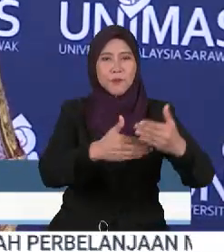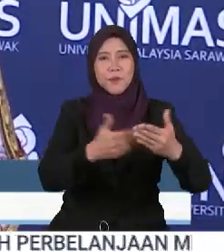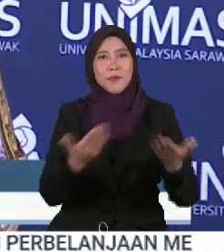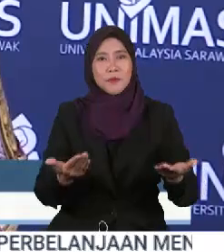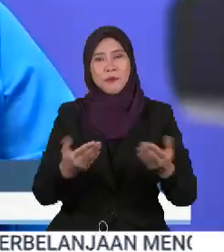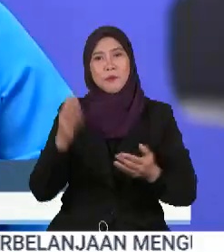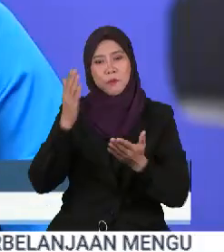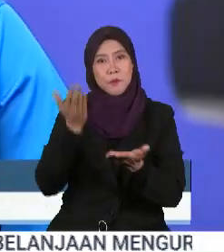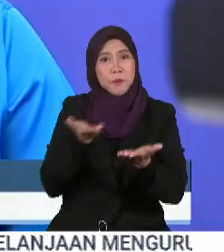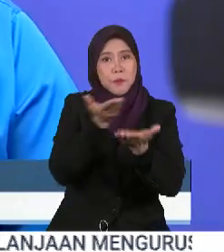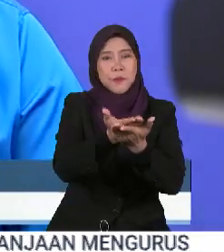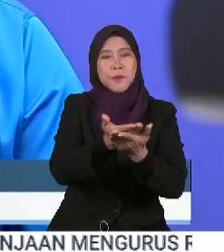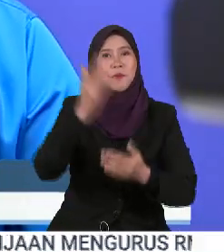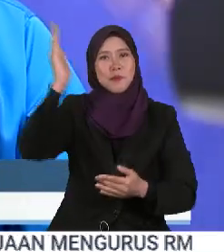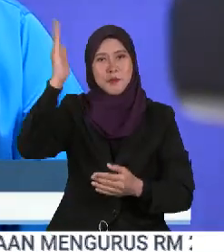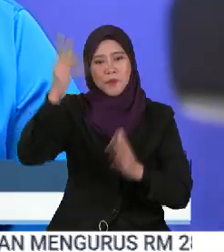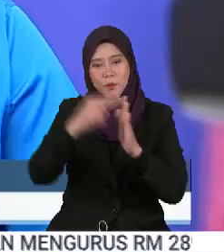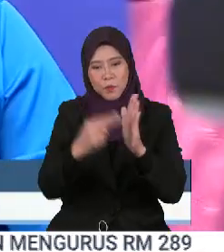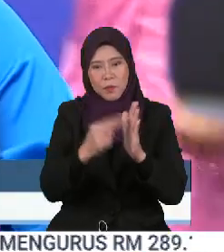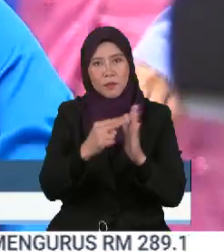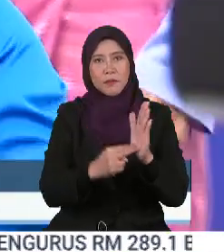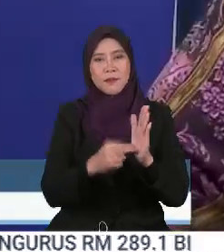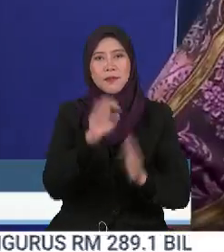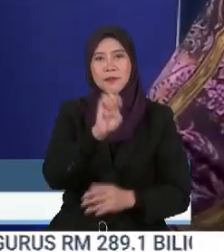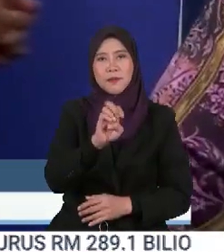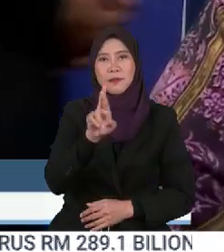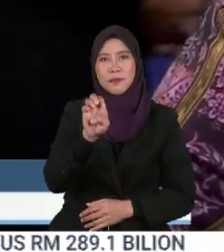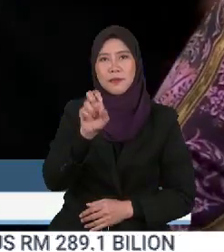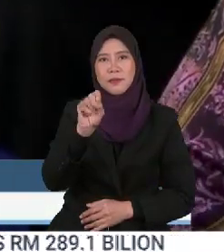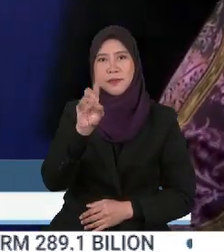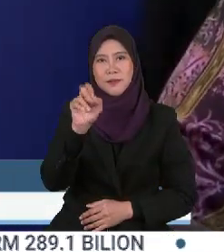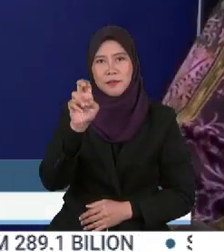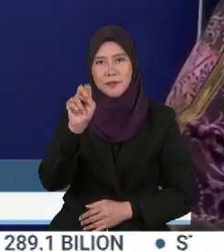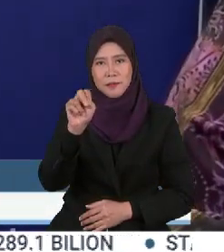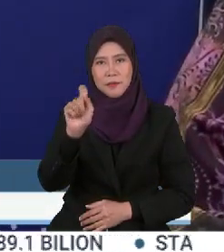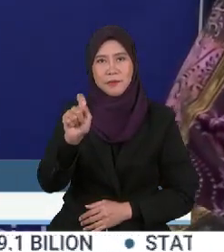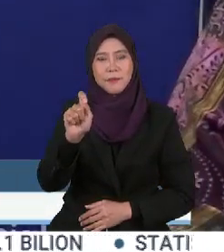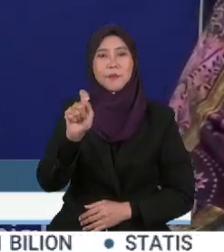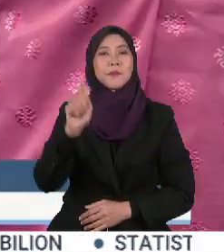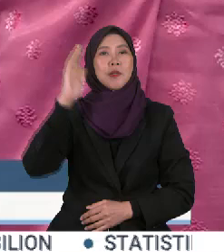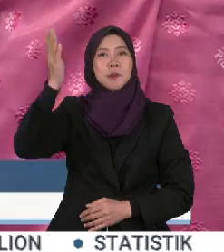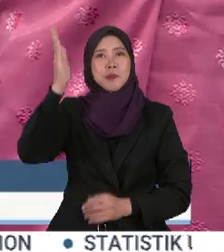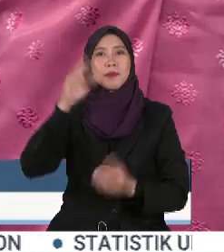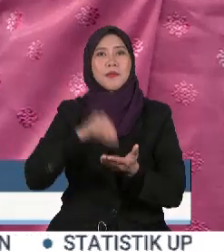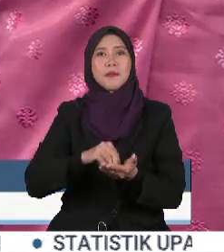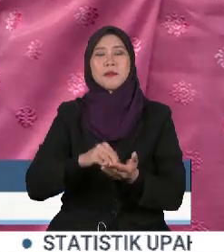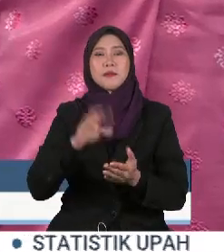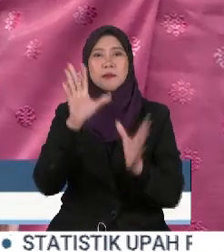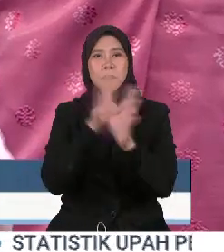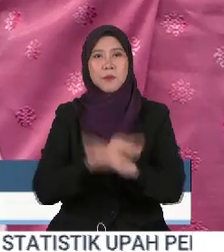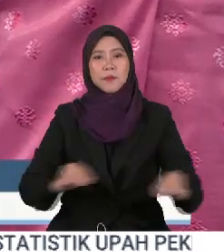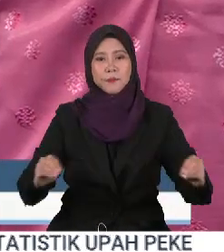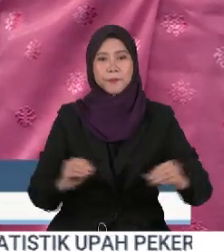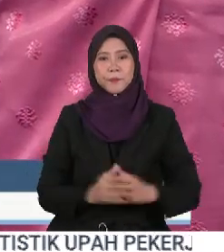iaitu membentangkan rang undang-undang berkaitan e-resident di Persidangan Dewan Undangan Negeri Sarawak. Saya nak